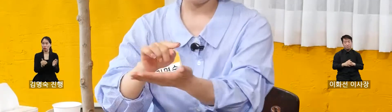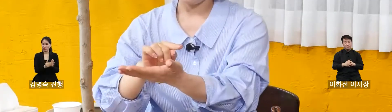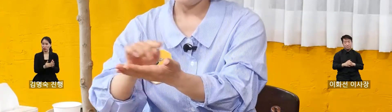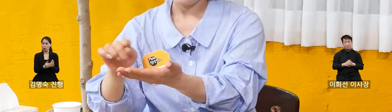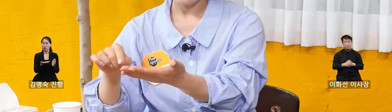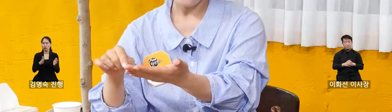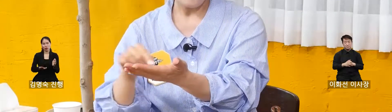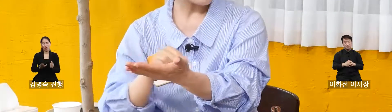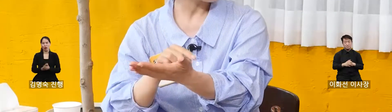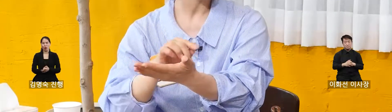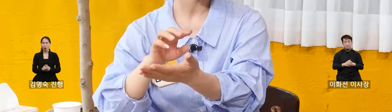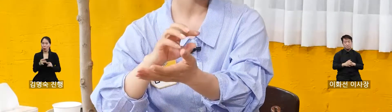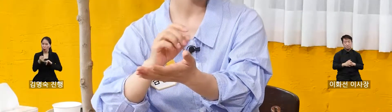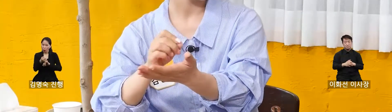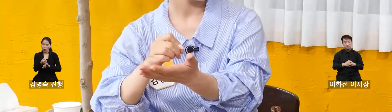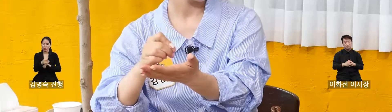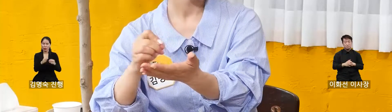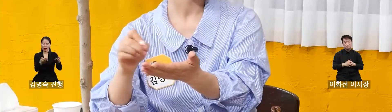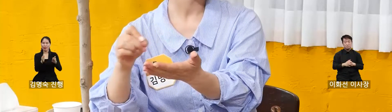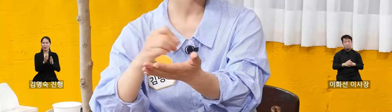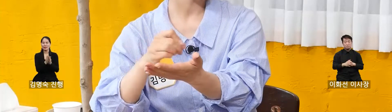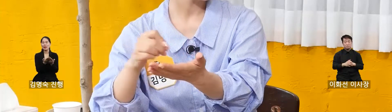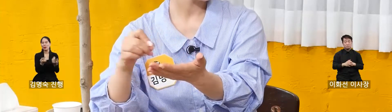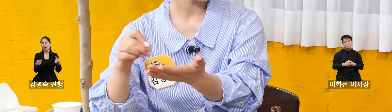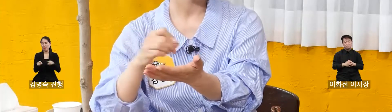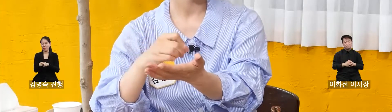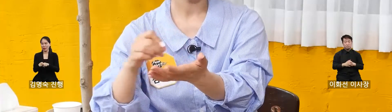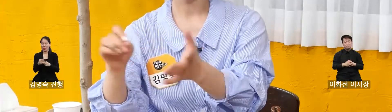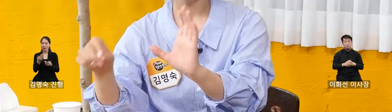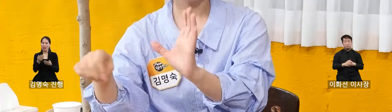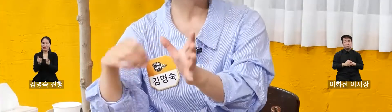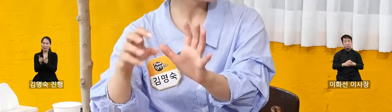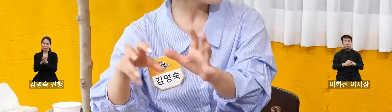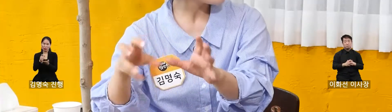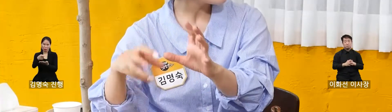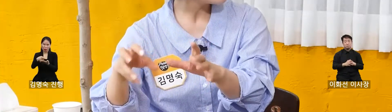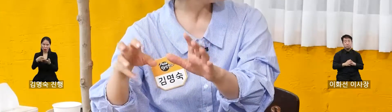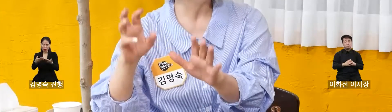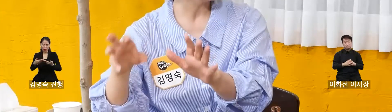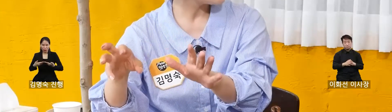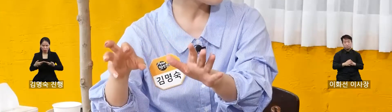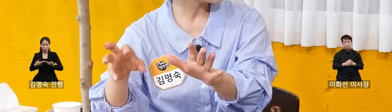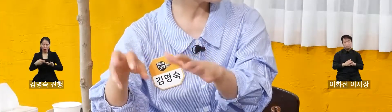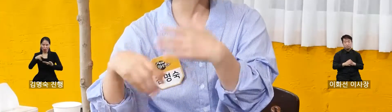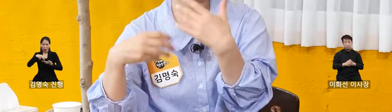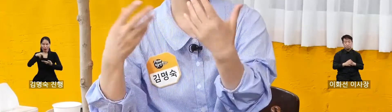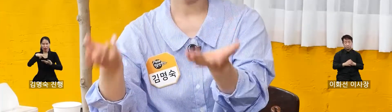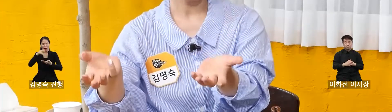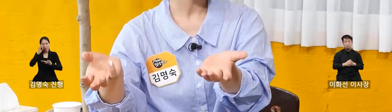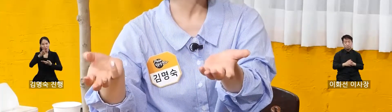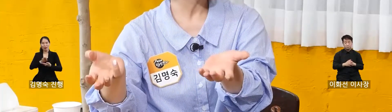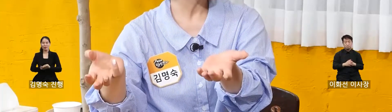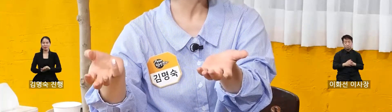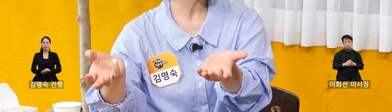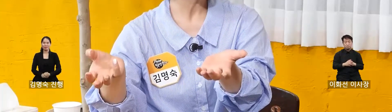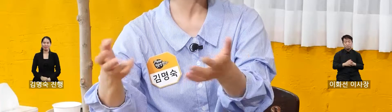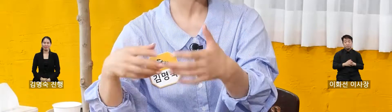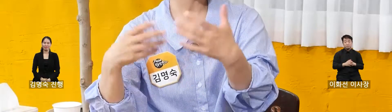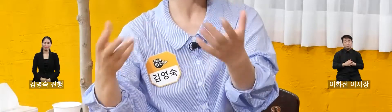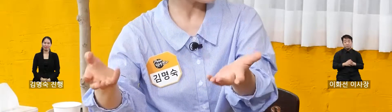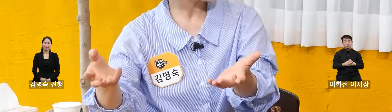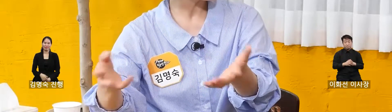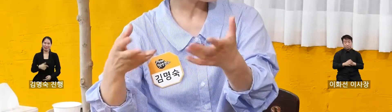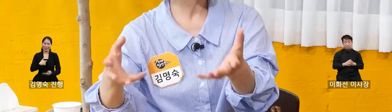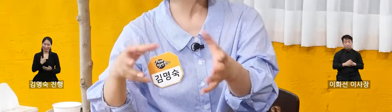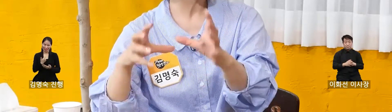뿐인데 꼭 거기다가 손편지로 이 뭐 읽으면은 읽으면서